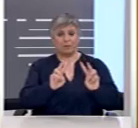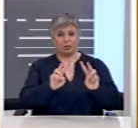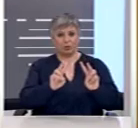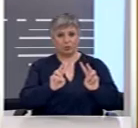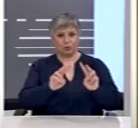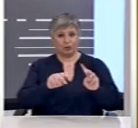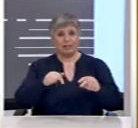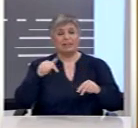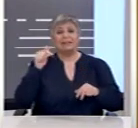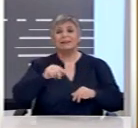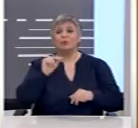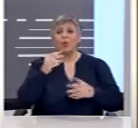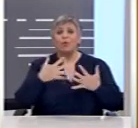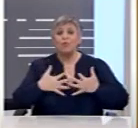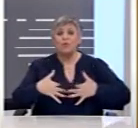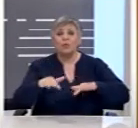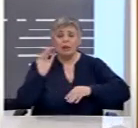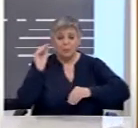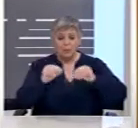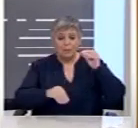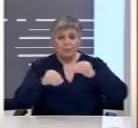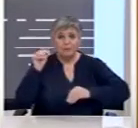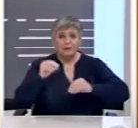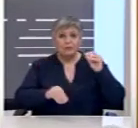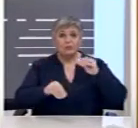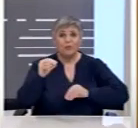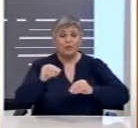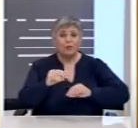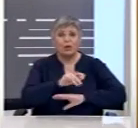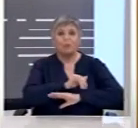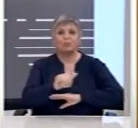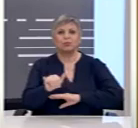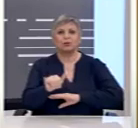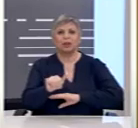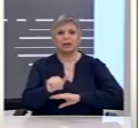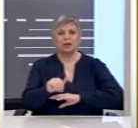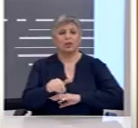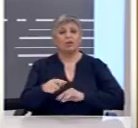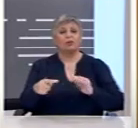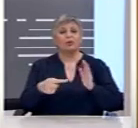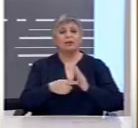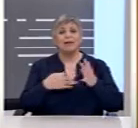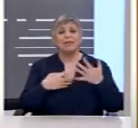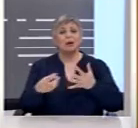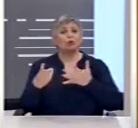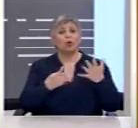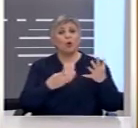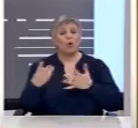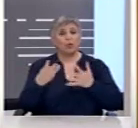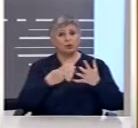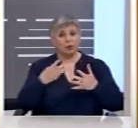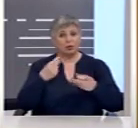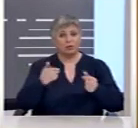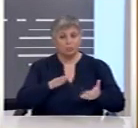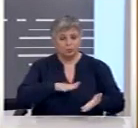ψηφοφορία σε αυτή τη Βουλή για τα πορίσματα. Ήρθαν, κατατέθηκαν τον Οκτώβριο του 88, ένα πόρισμα,